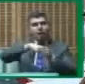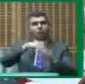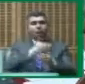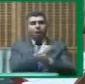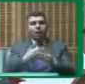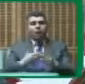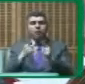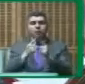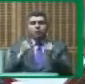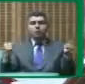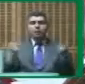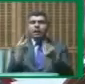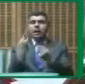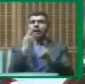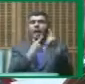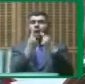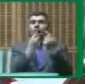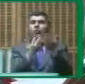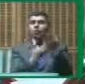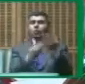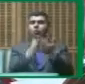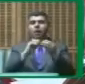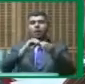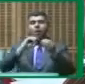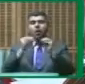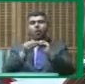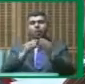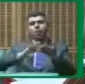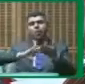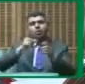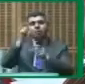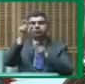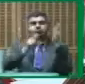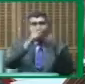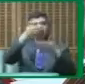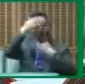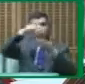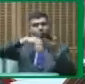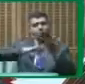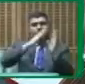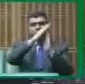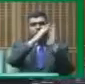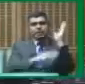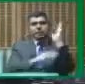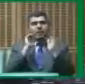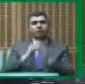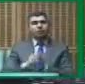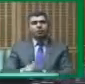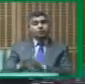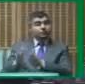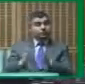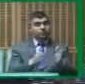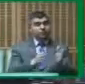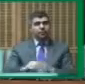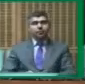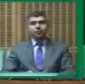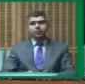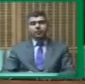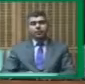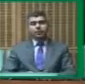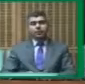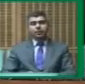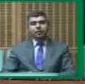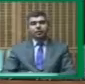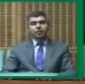لتطوير النقاش ما بيننا حول هذه الاشكاليه اللي كتهم جميع المغاربه ولا تهم الحكومه لوحدها. شكرا سيد الوزير. هناك